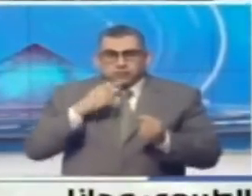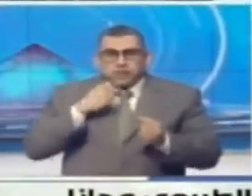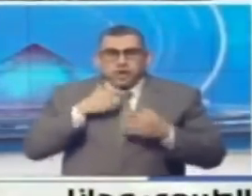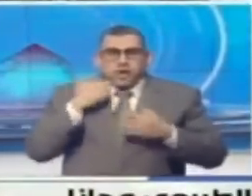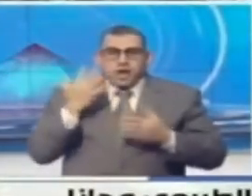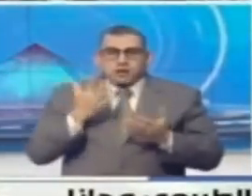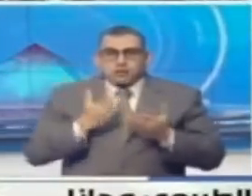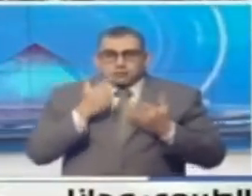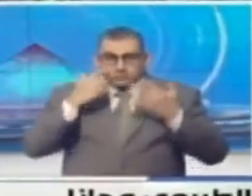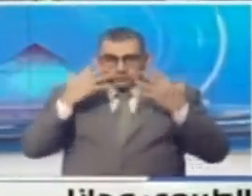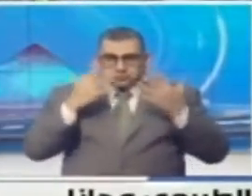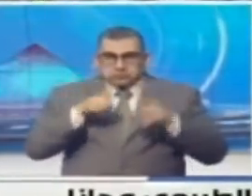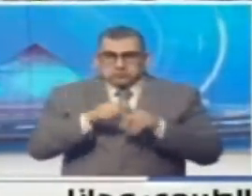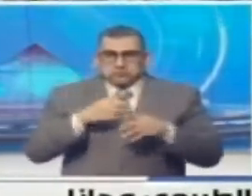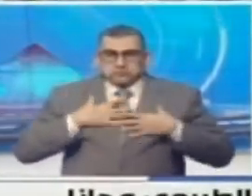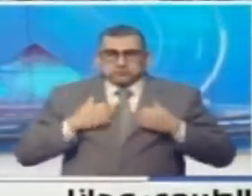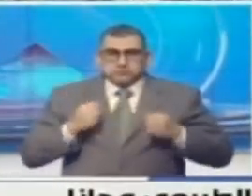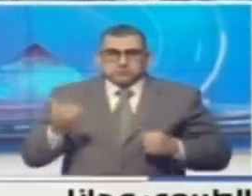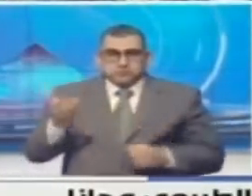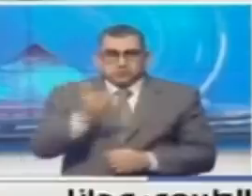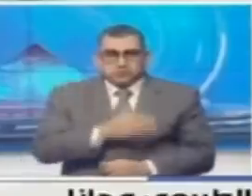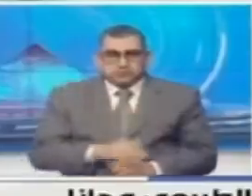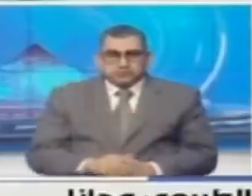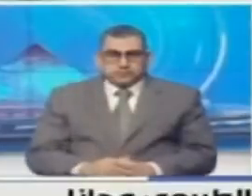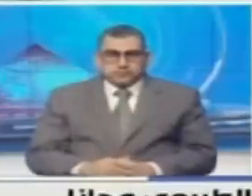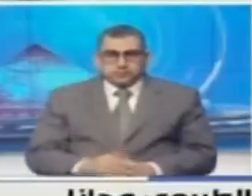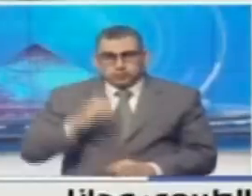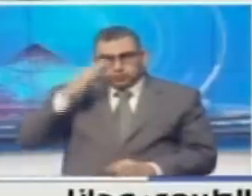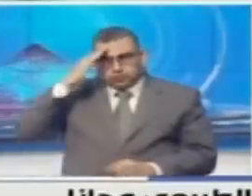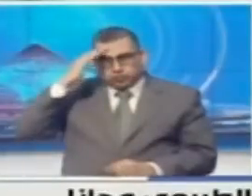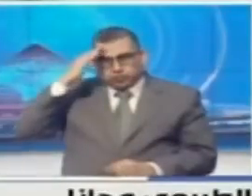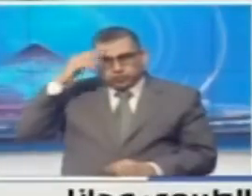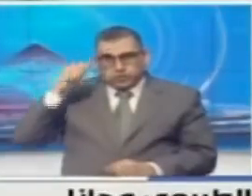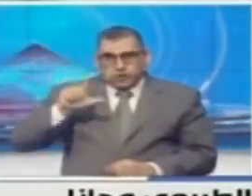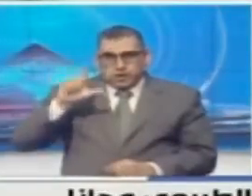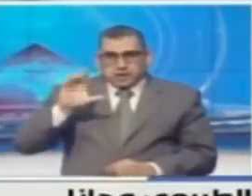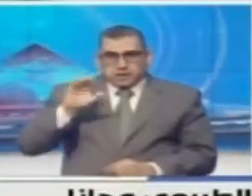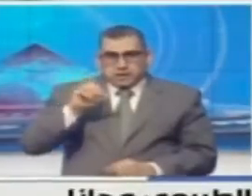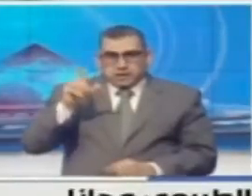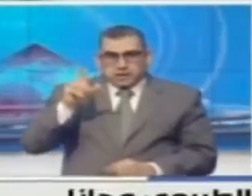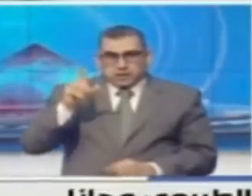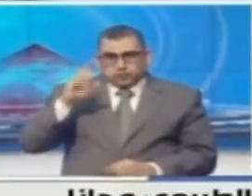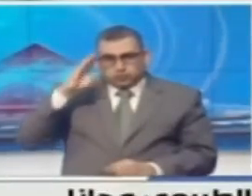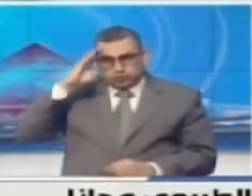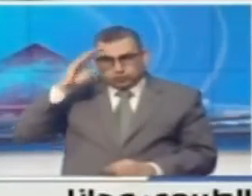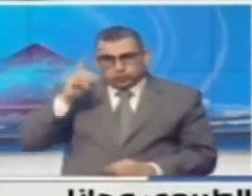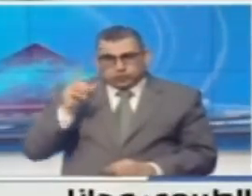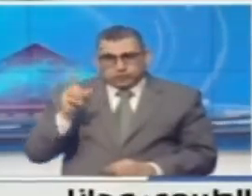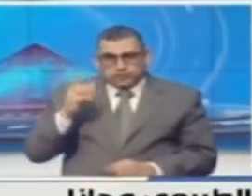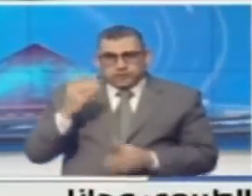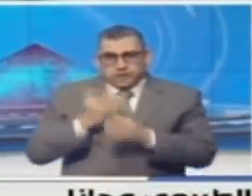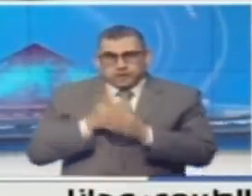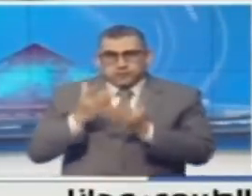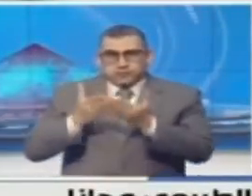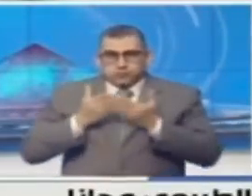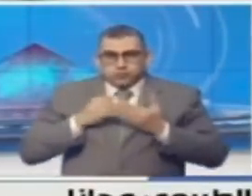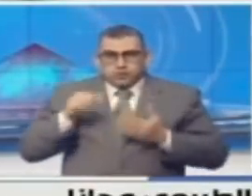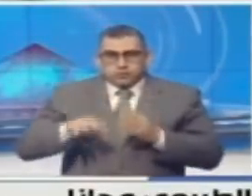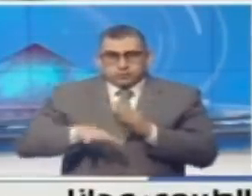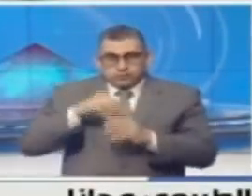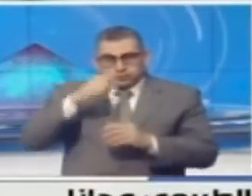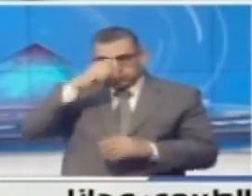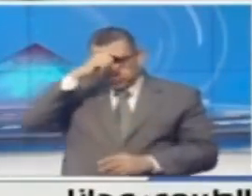خضراء صديقة للبيئة. نشكر السيد الرئيس عبد الفتاح السيسي على ما قام به من